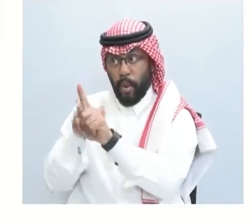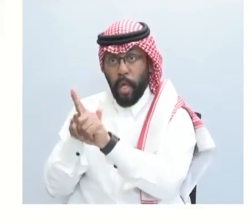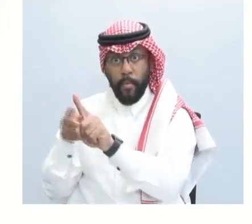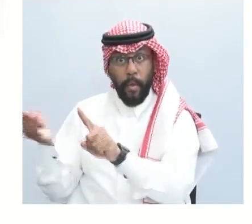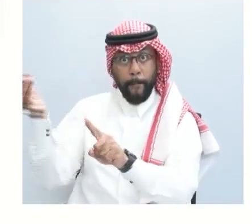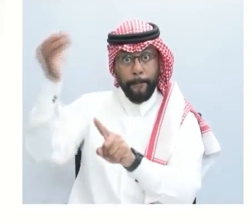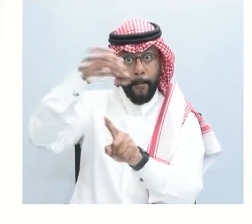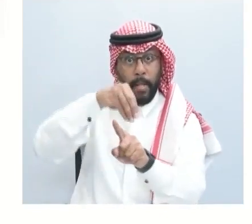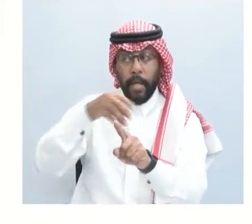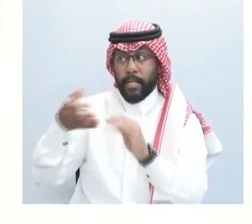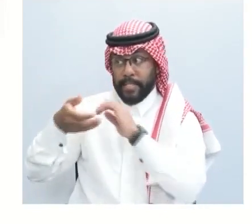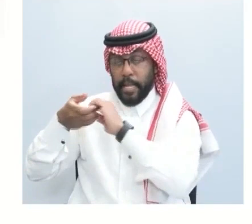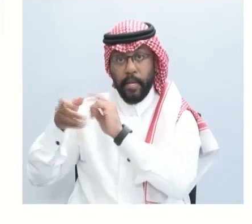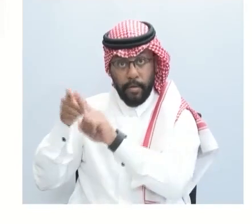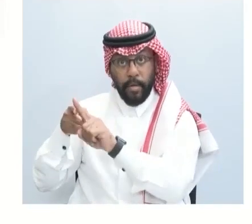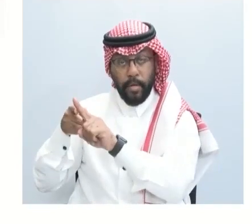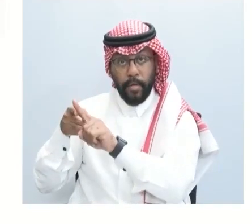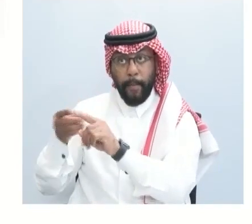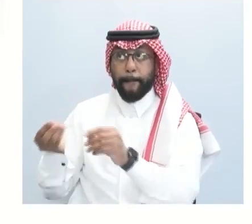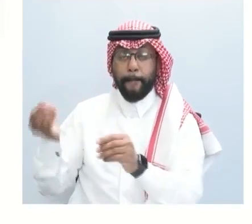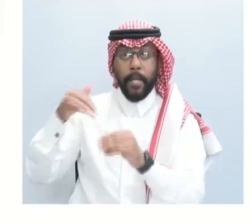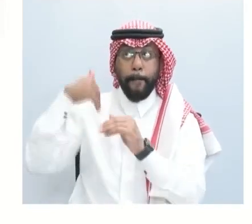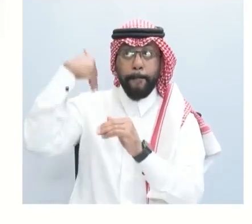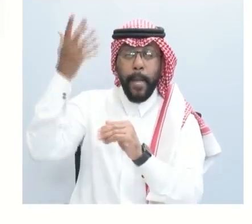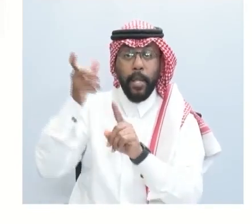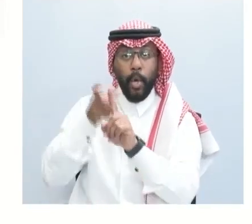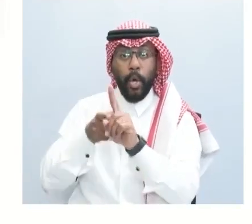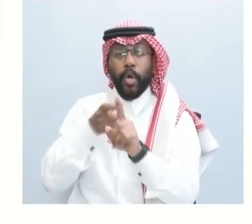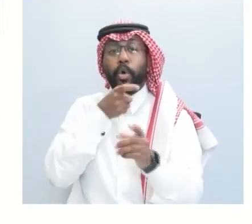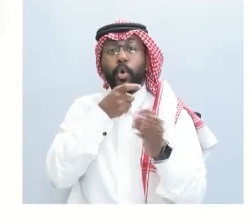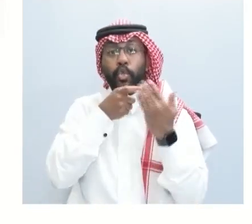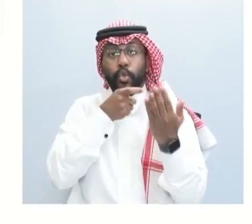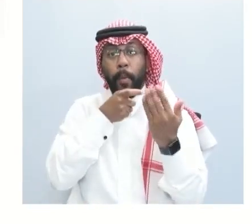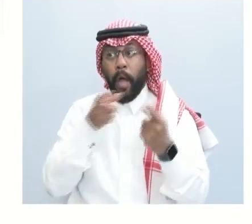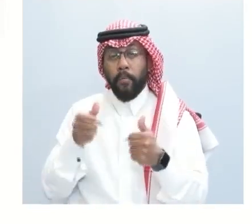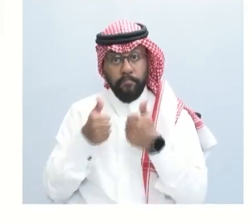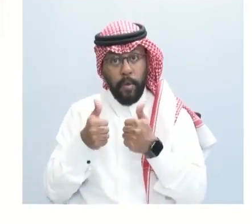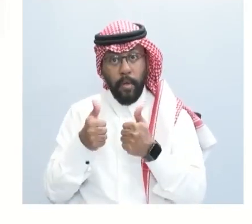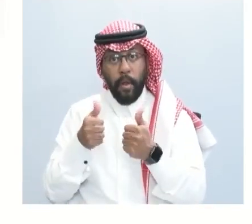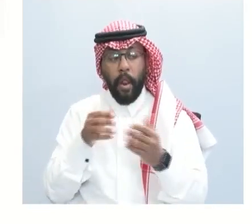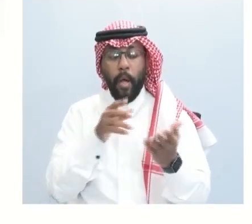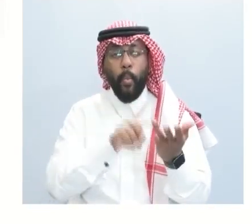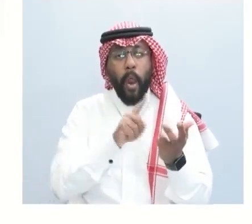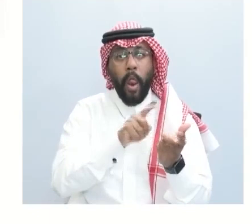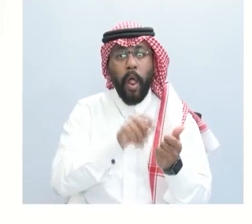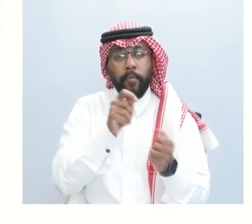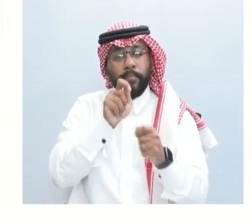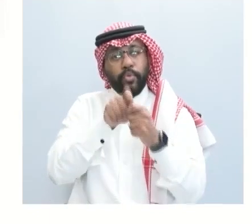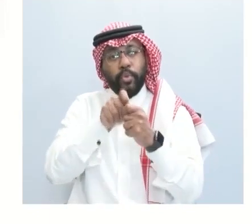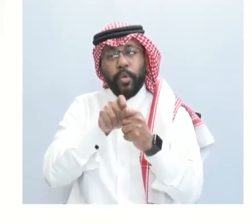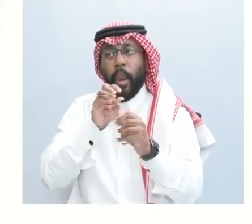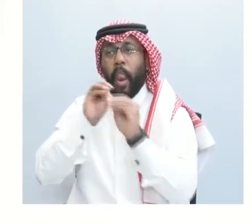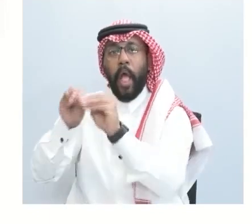خطيبا ناجحا احد اصدقائك يطمح ان يكون خطيبا ناجحا ما الذي تطلب منه اكتب وصفه ارشاديه